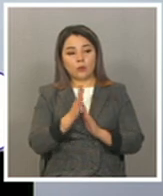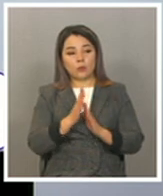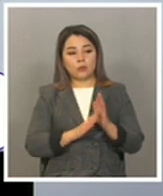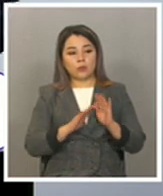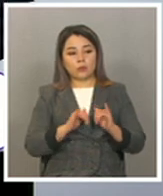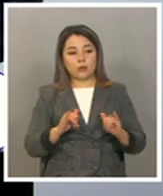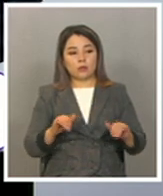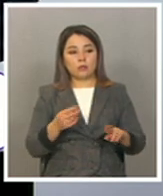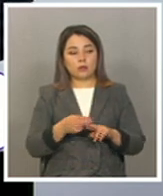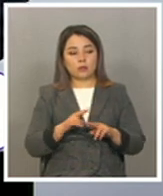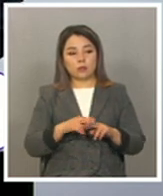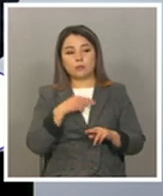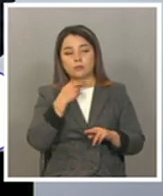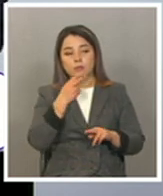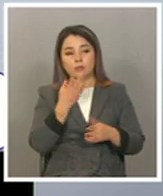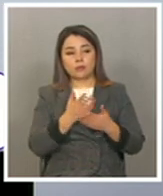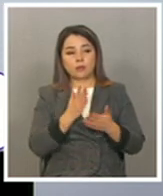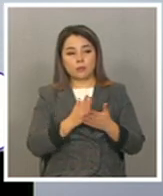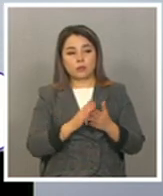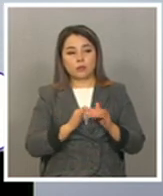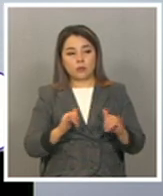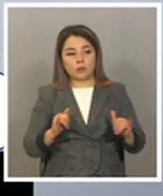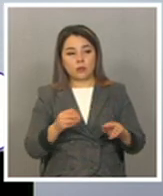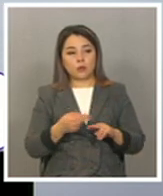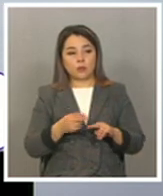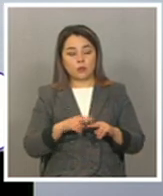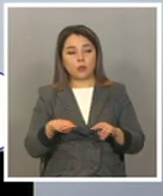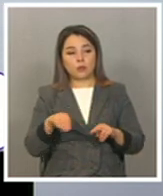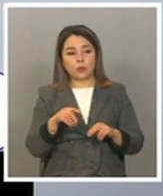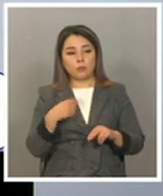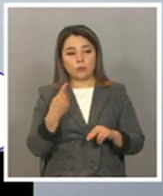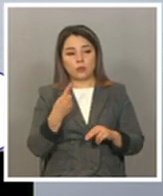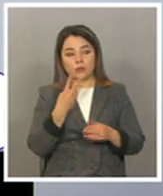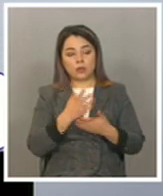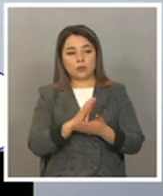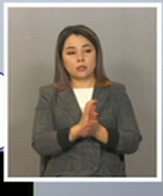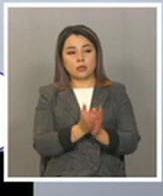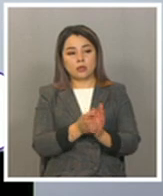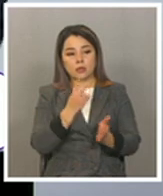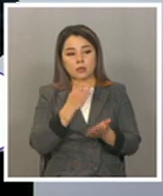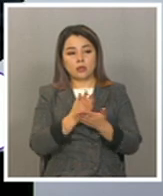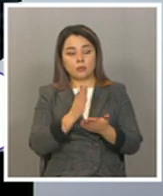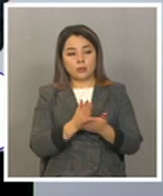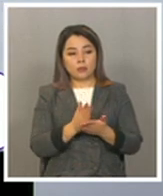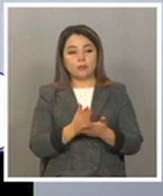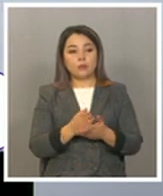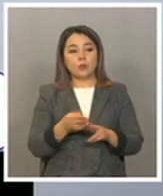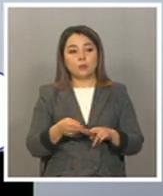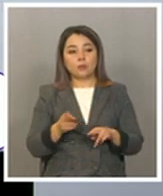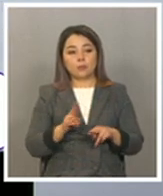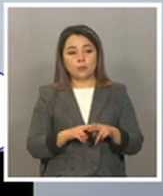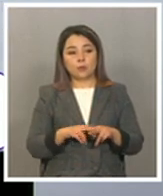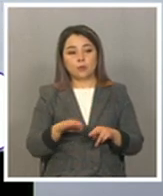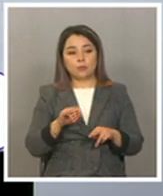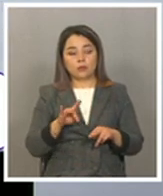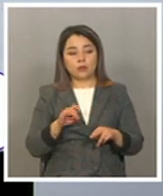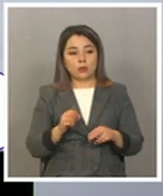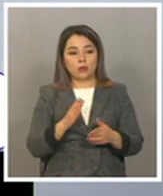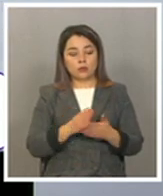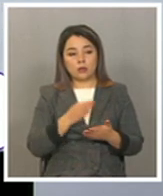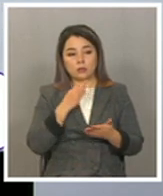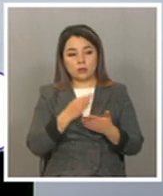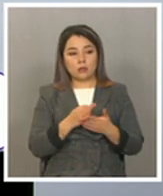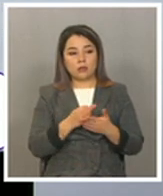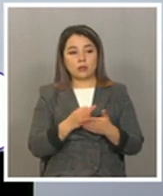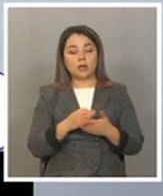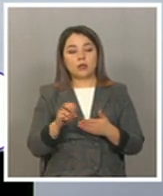мүлдем кедей екендігін көреміз. Яғни бұл жерде топырақтың біршама тығыз екендігі, бұл тундралы сазды